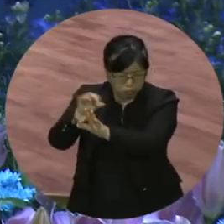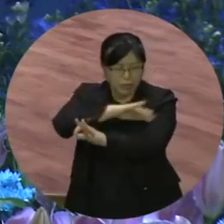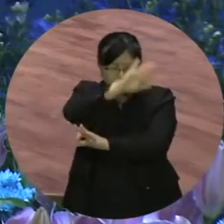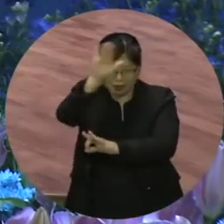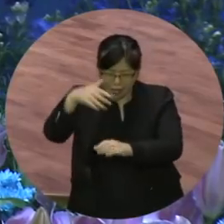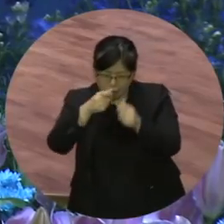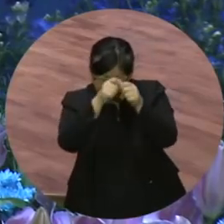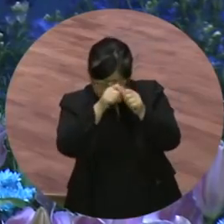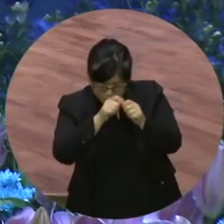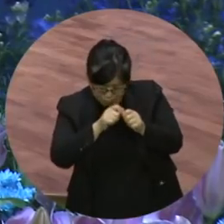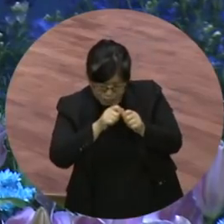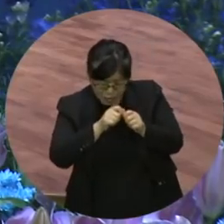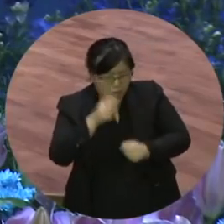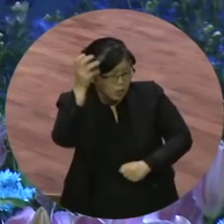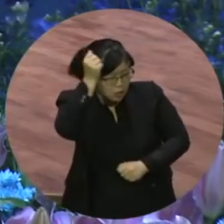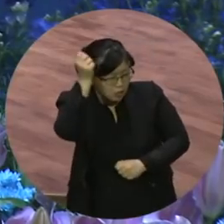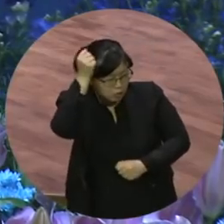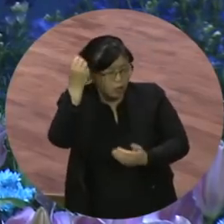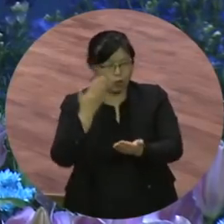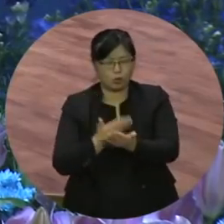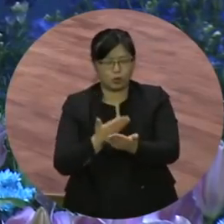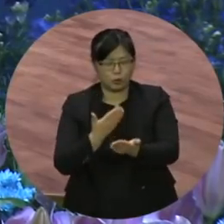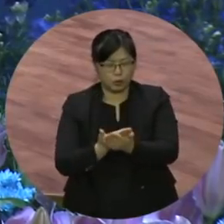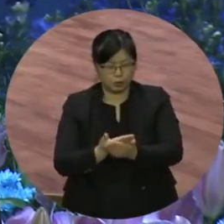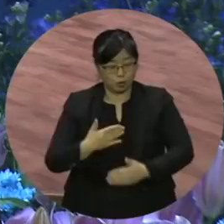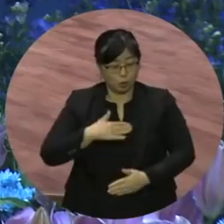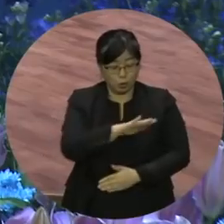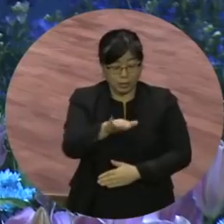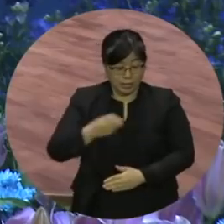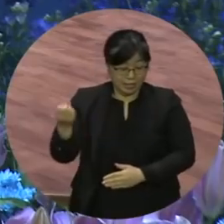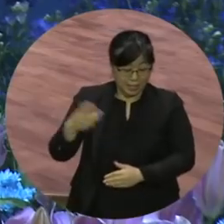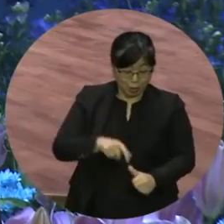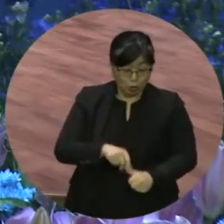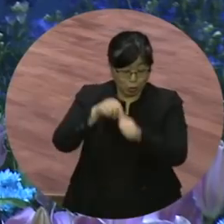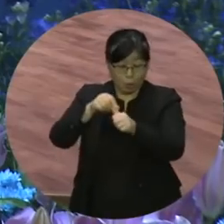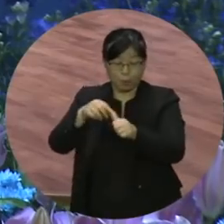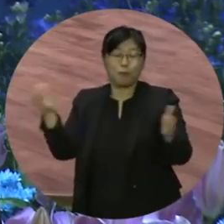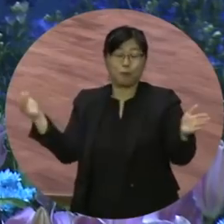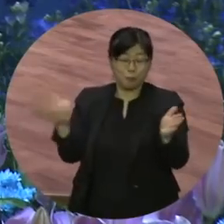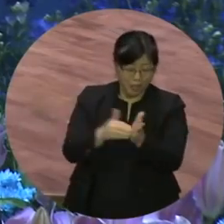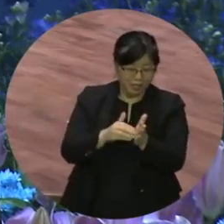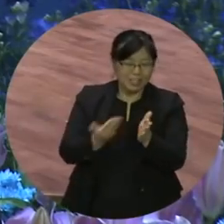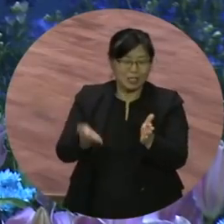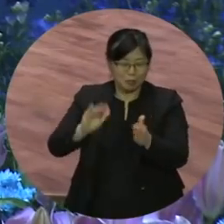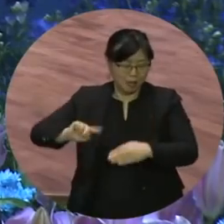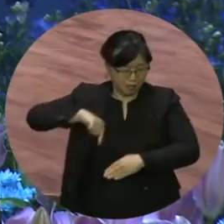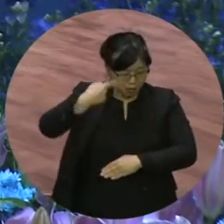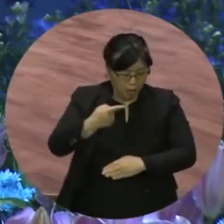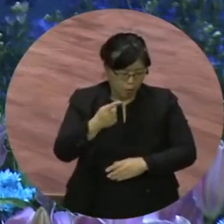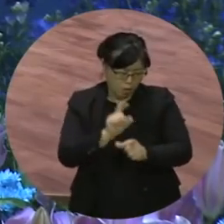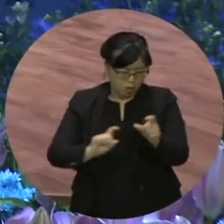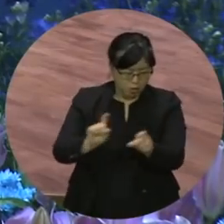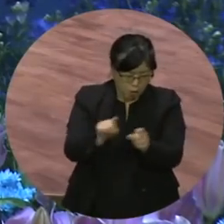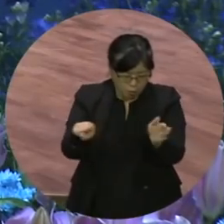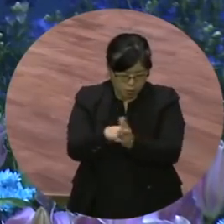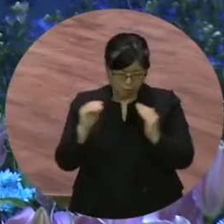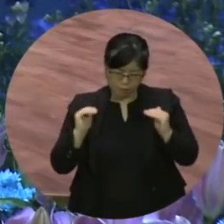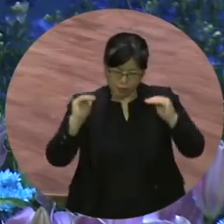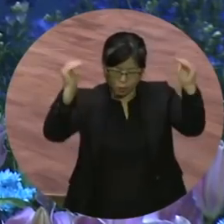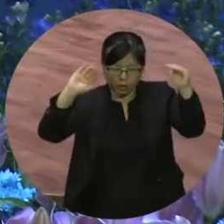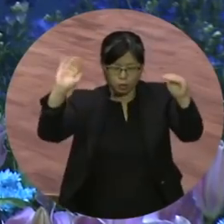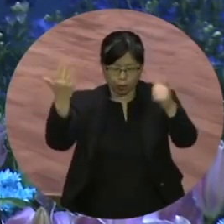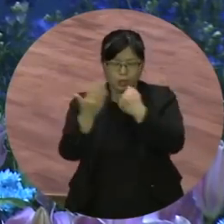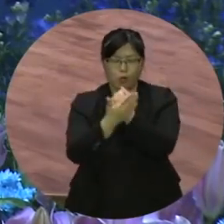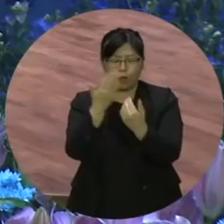받으시고 우리가 다시 한번 구원은 받았지만은 영적으로 성장하는 기회가 되게 하여 주시옵시고 체험할 수 있는